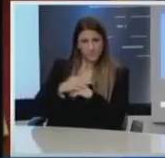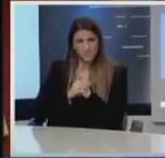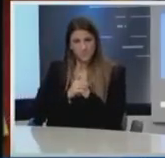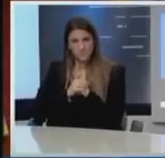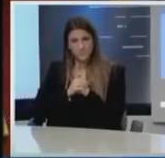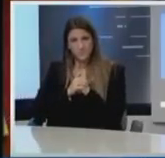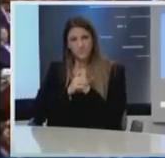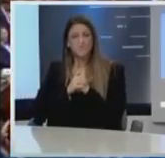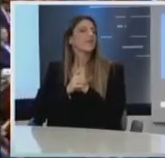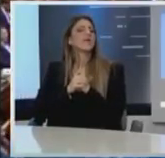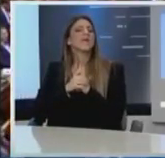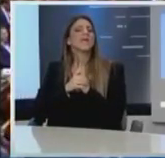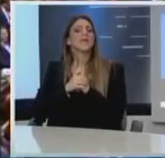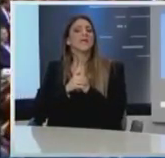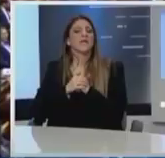Κυρίες και κύριοι συνάδελφοι,